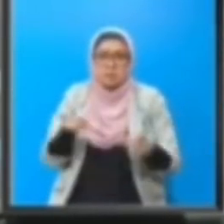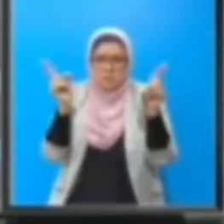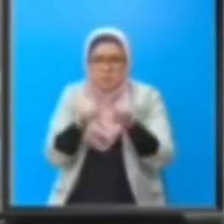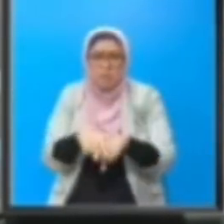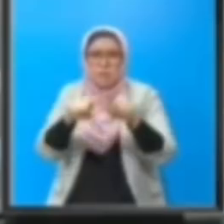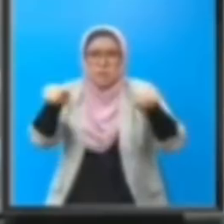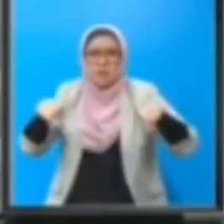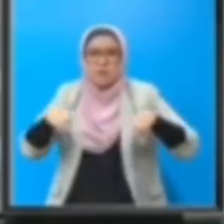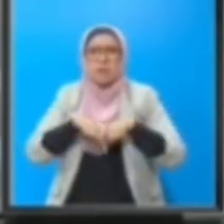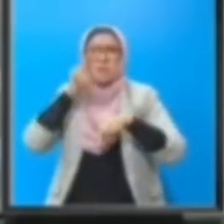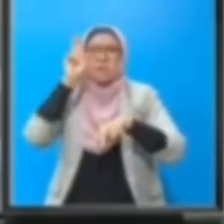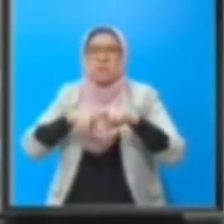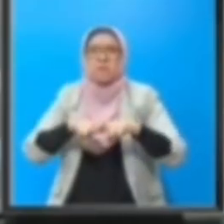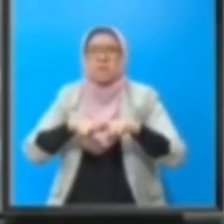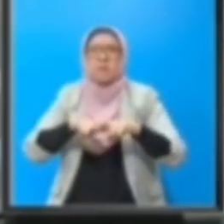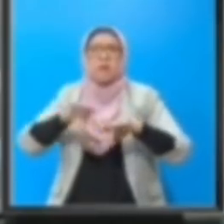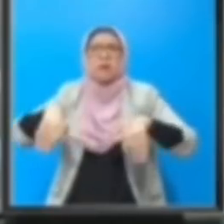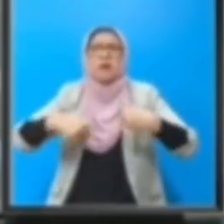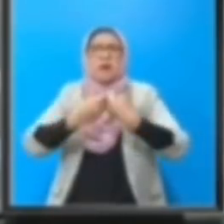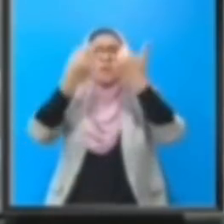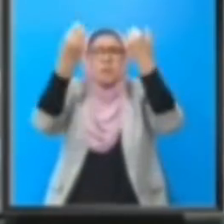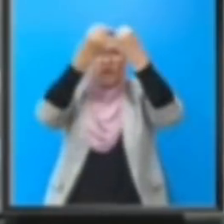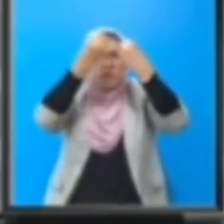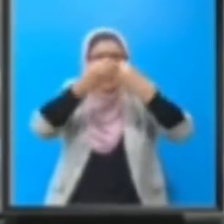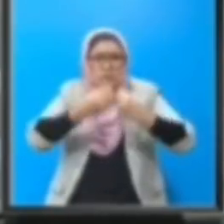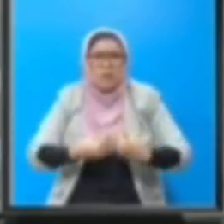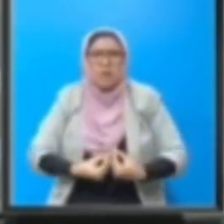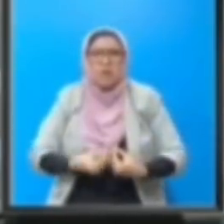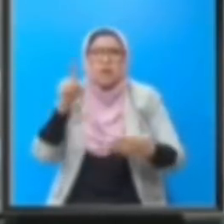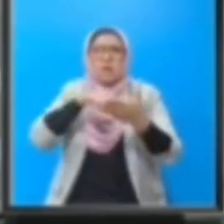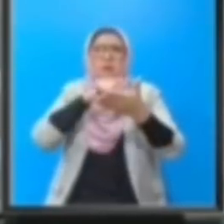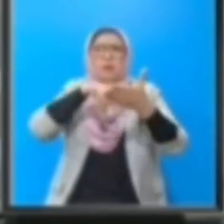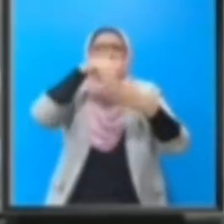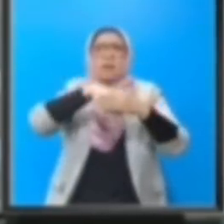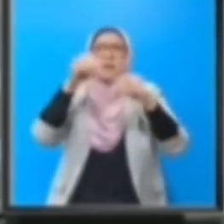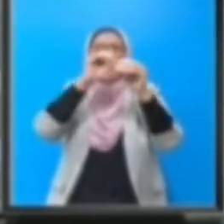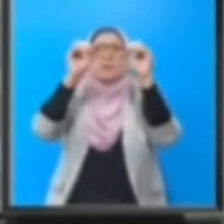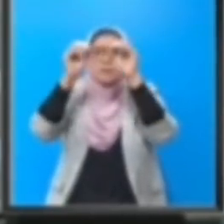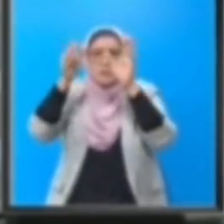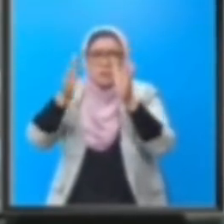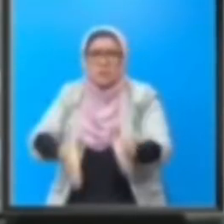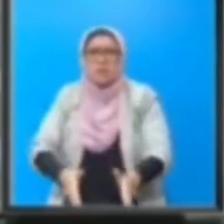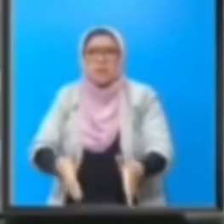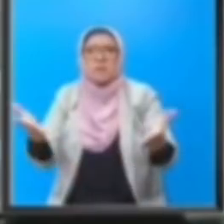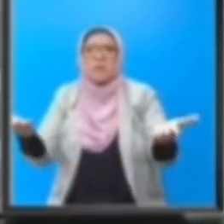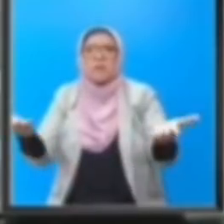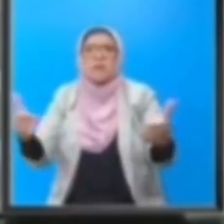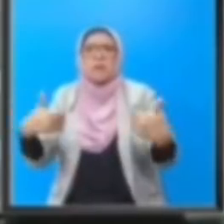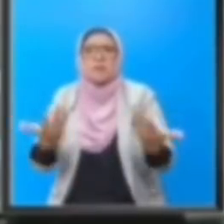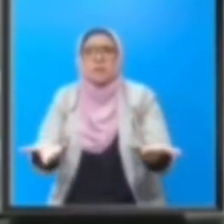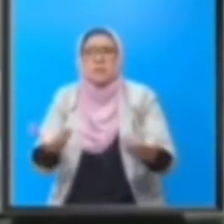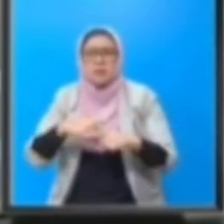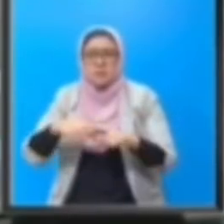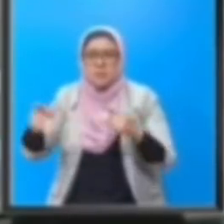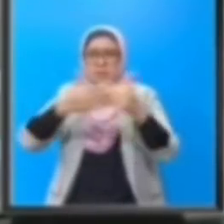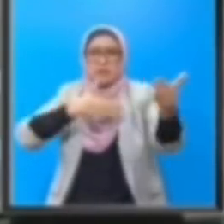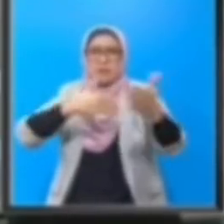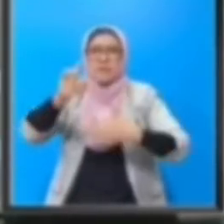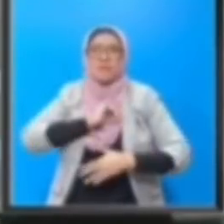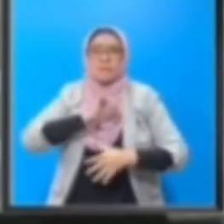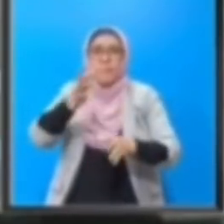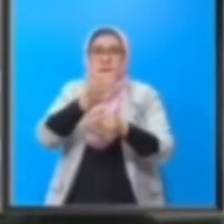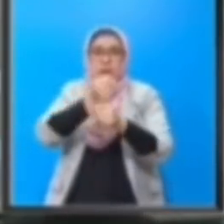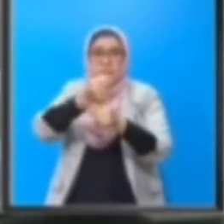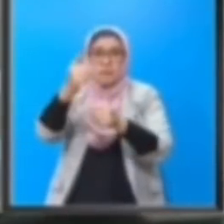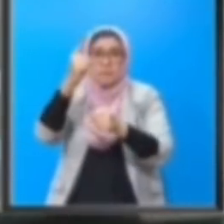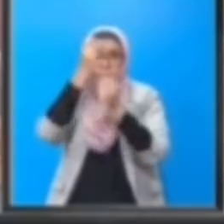tak nampak orang tetapi boleh kira betul sebagai undi. Kita Speaker, yang dipertua, boleh saya baca peraturan? Saya dapat satu maklumat. Baik.